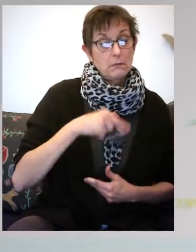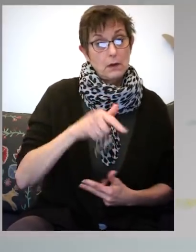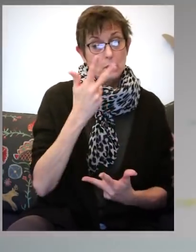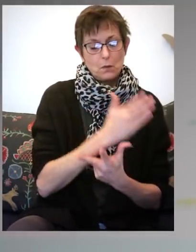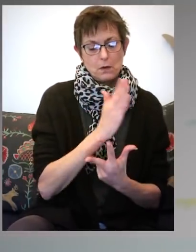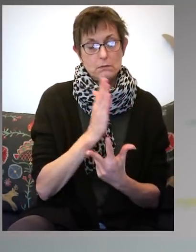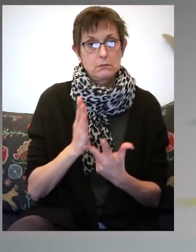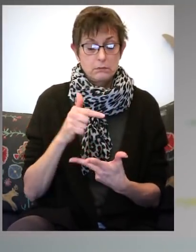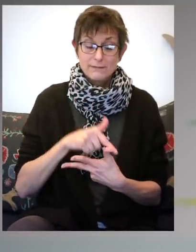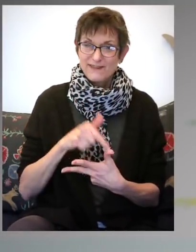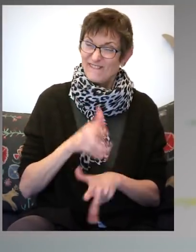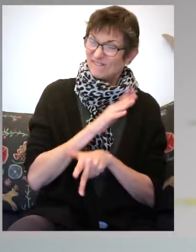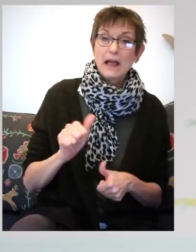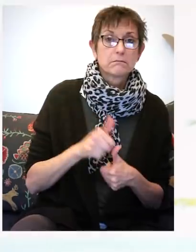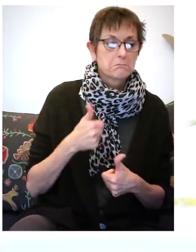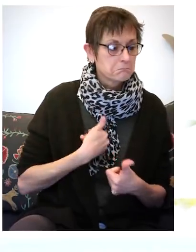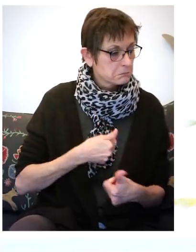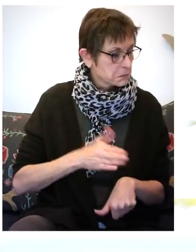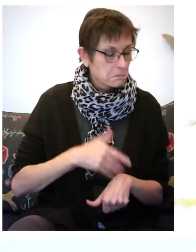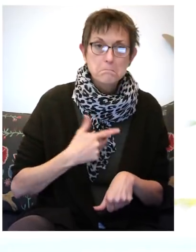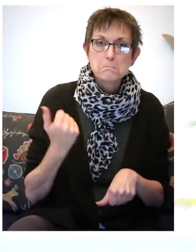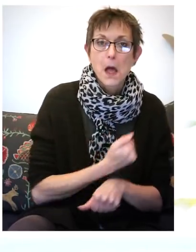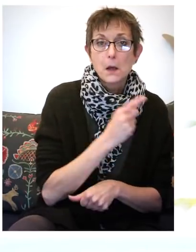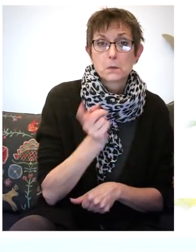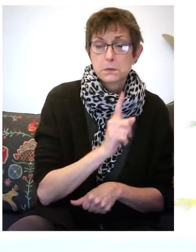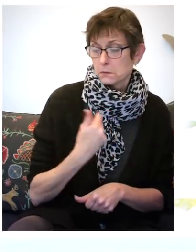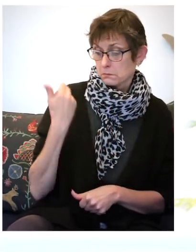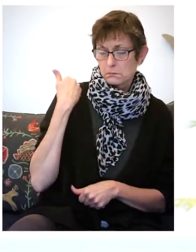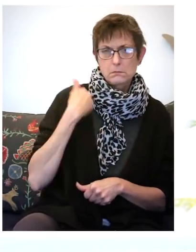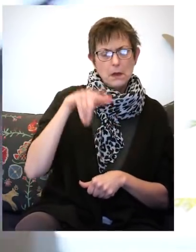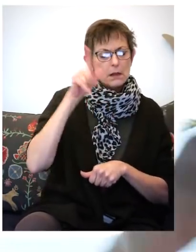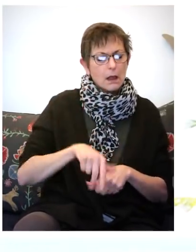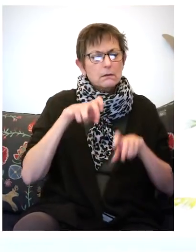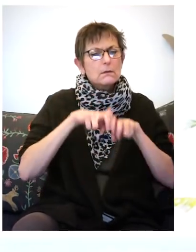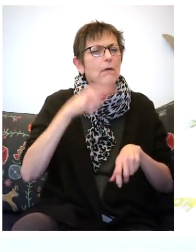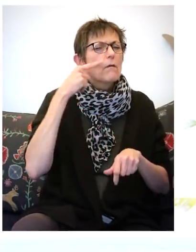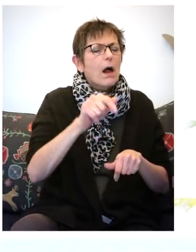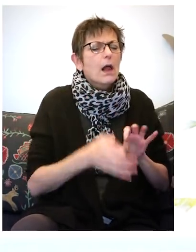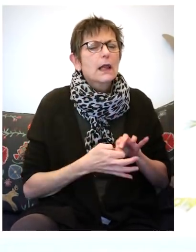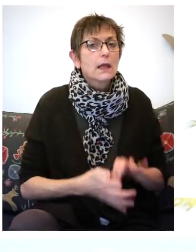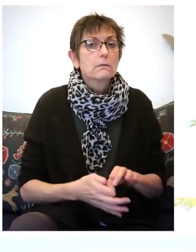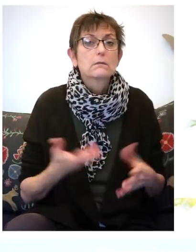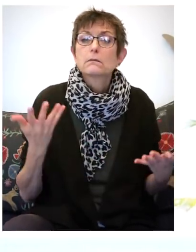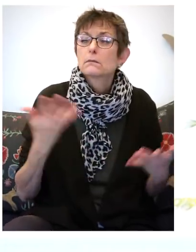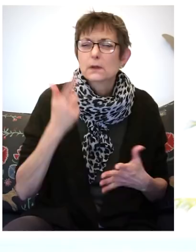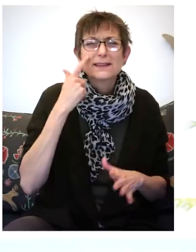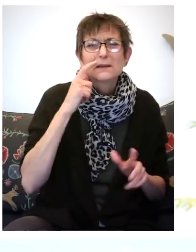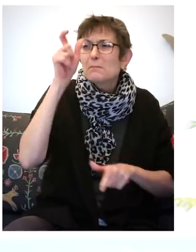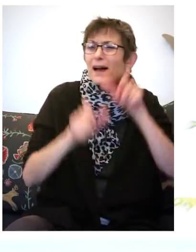La première, c'est pourquoi on n'arrive pas à les tenir. J'ai trouvé dans une étude un exemple qui est flagrant, dont vous trouverez le lien bien sûr dans la description, où l'on